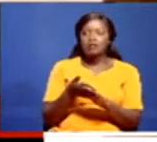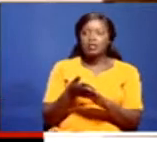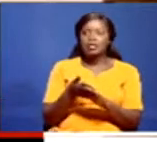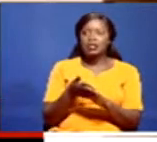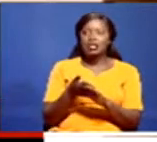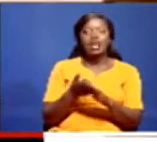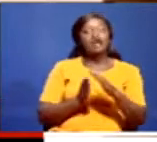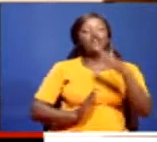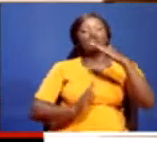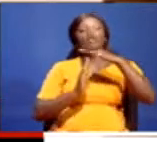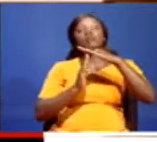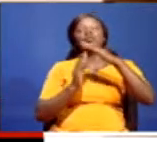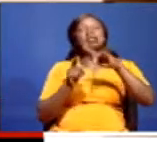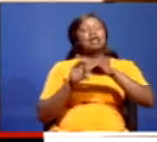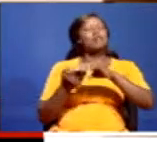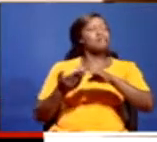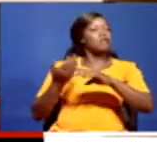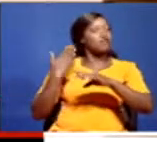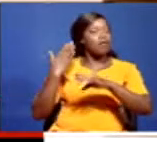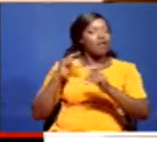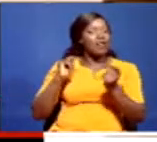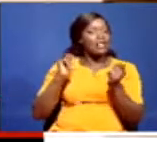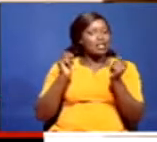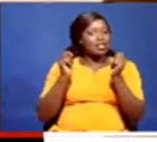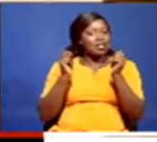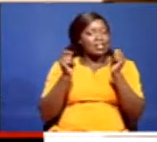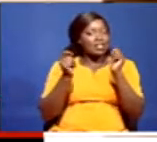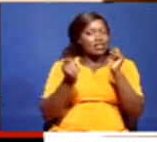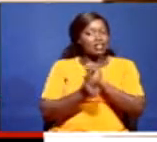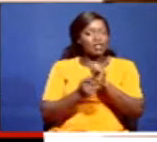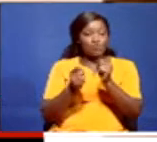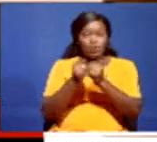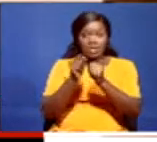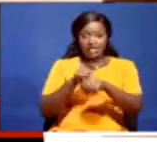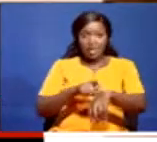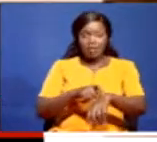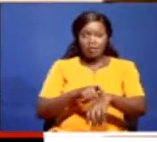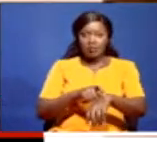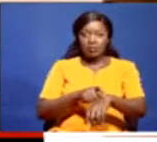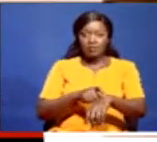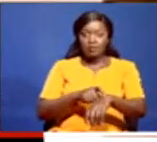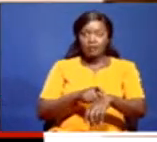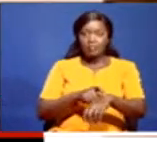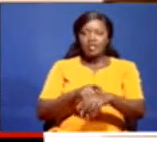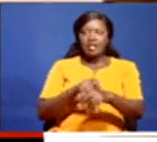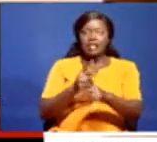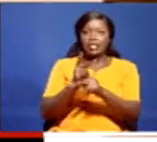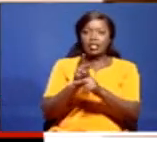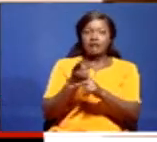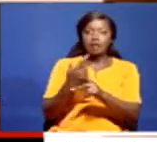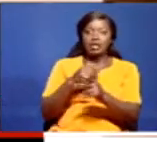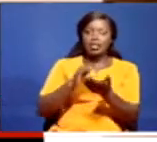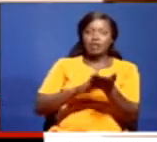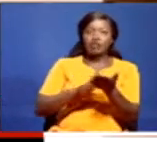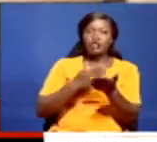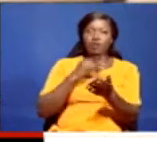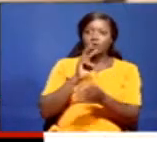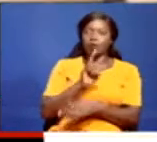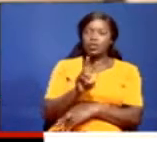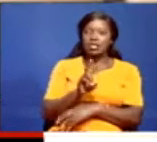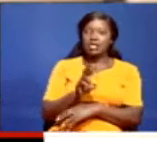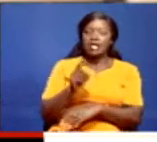be. Changing with time, and giving us the content that we want to see every